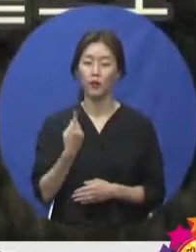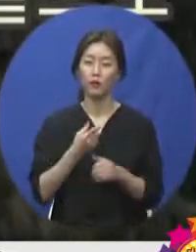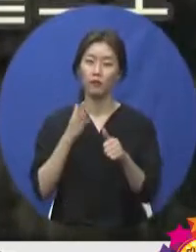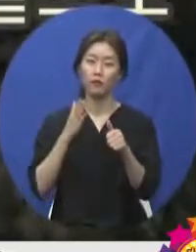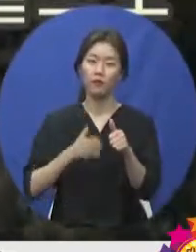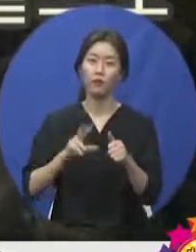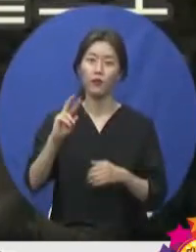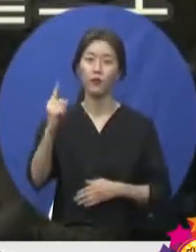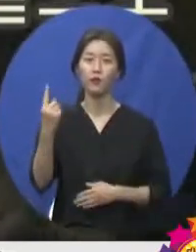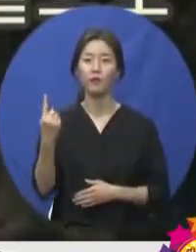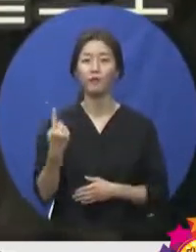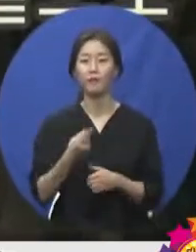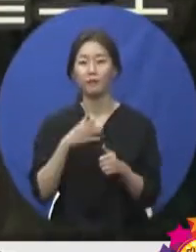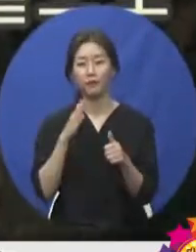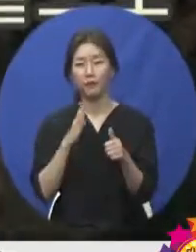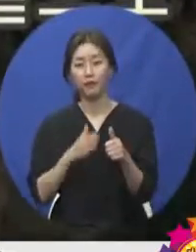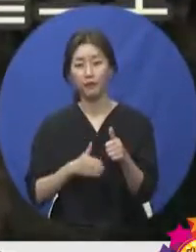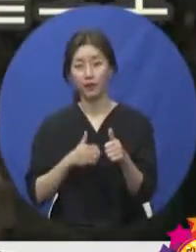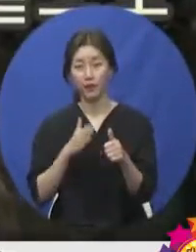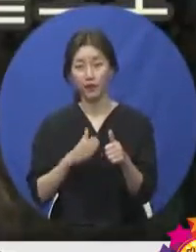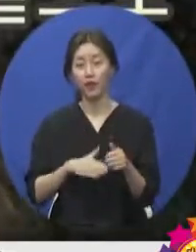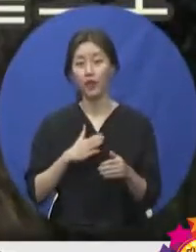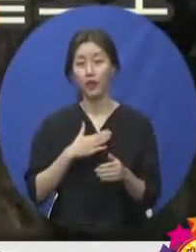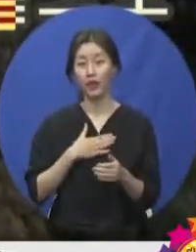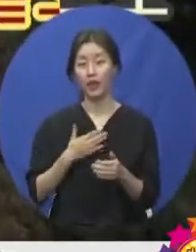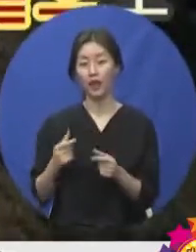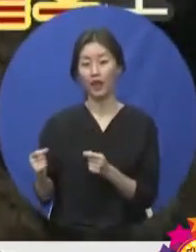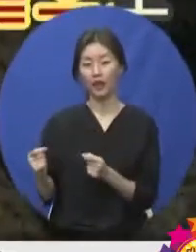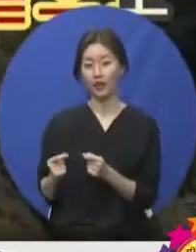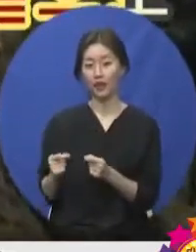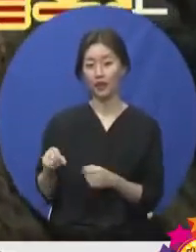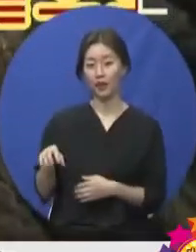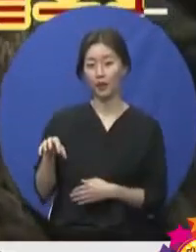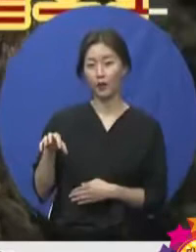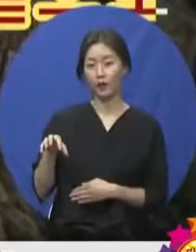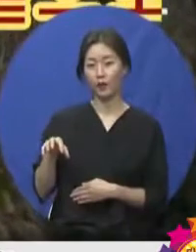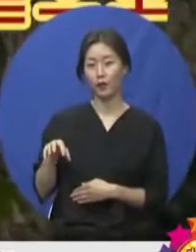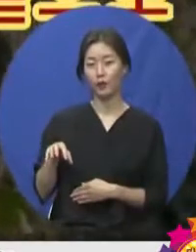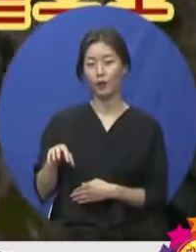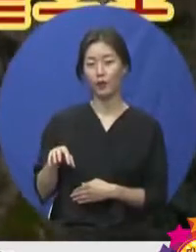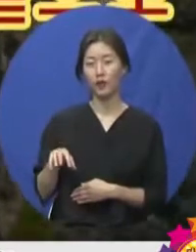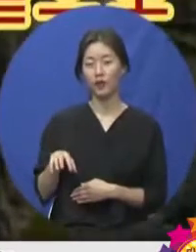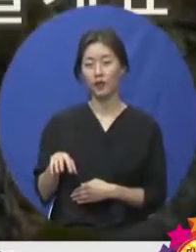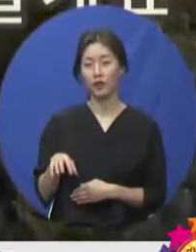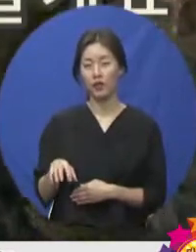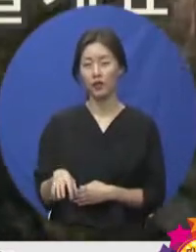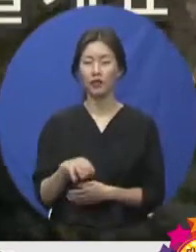돌아와요 돌아와요 나의 곁으로.